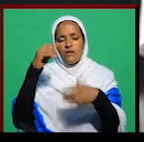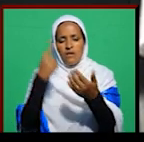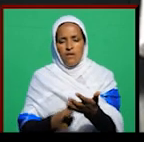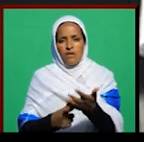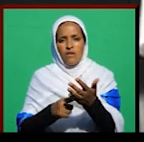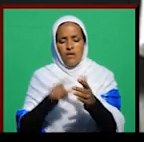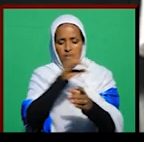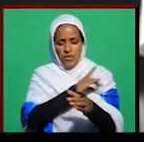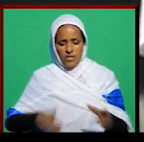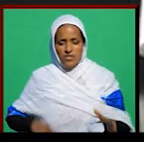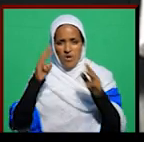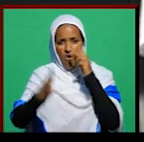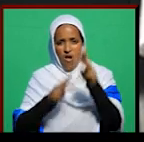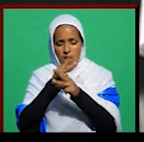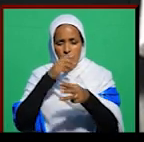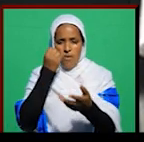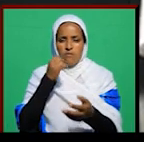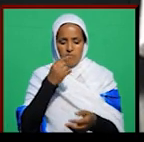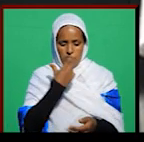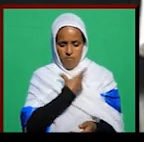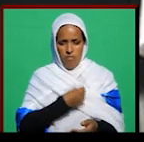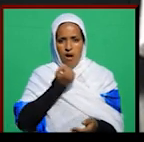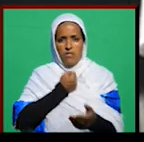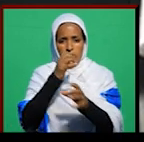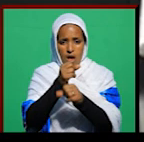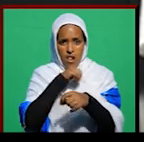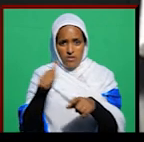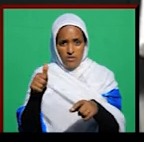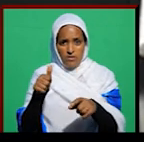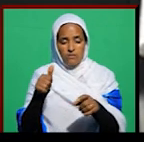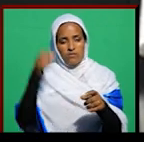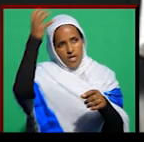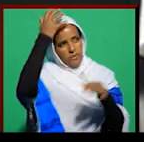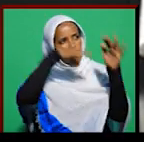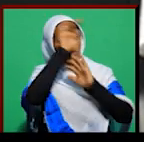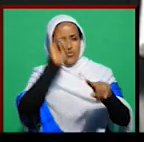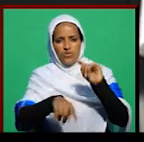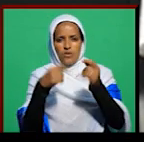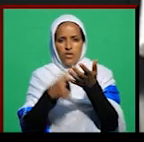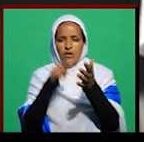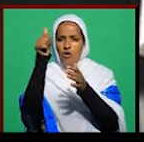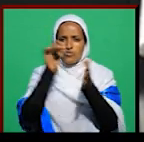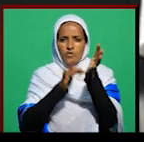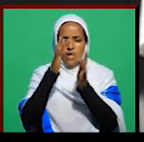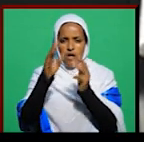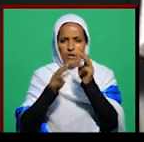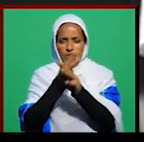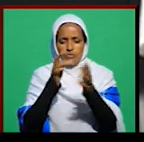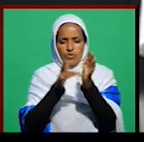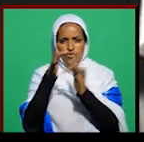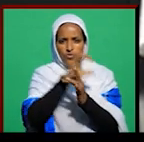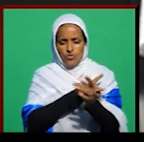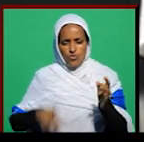በክርስትናው ዓለምም ይህን ማይተም ያልያዘ መንግስተ ሰማያት ሊገባ አይችልም። ይህንም የሚያስረዳ ራሱ ባለቤቱ መድኃኔዓለም ክርስቶስ በዮሐንስ